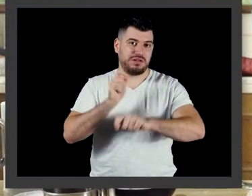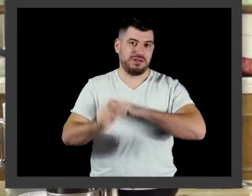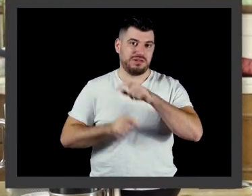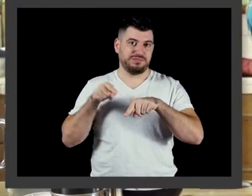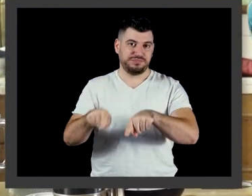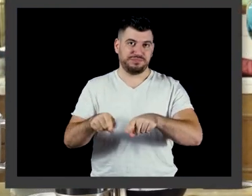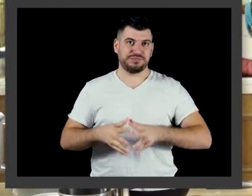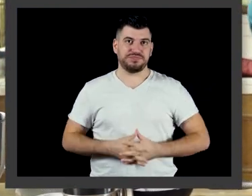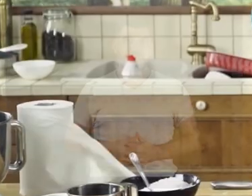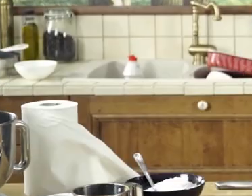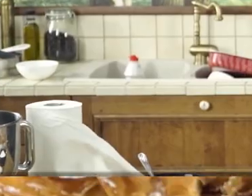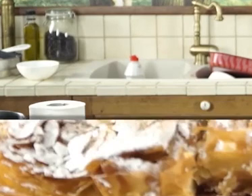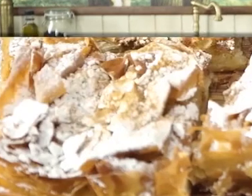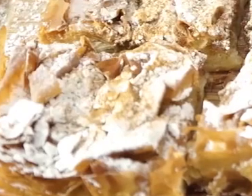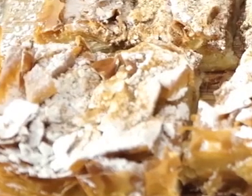Ακούζω.